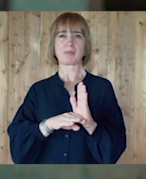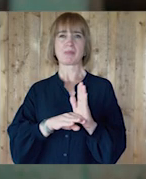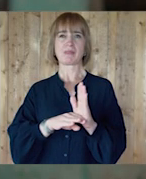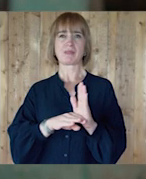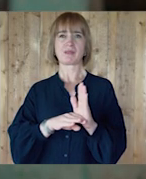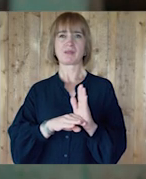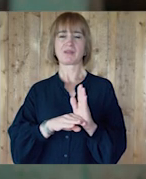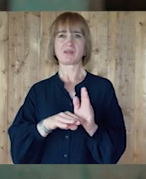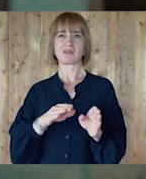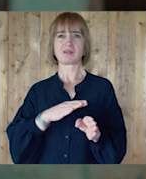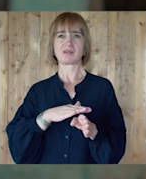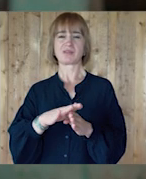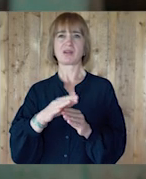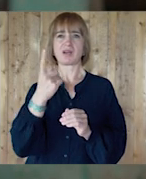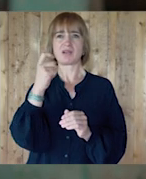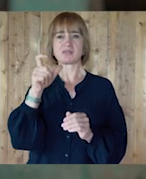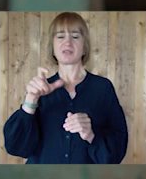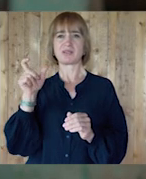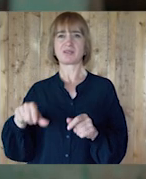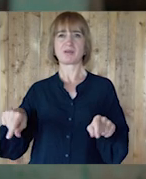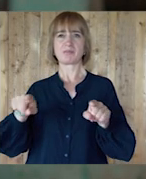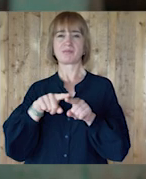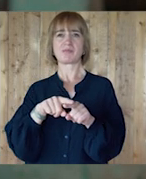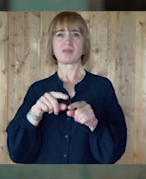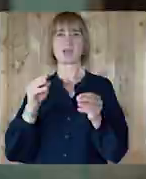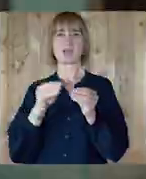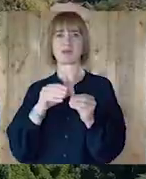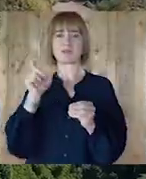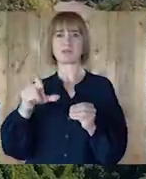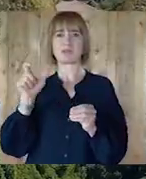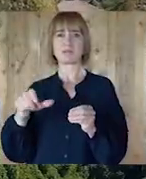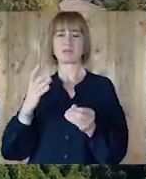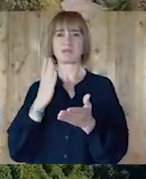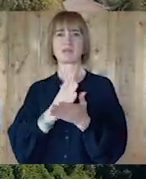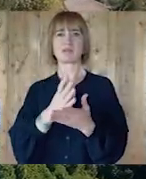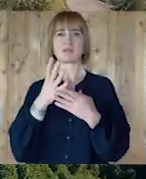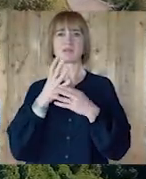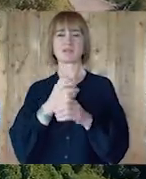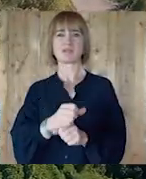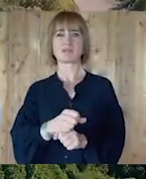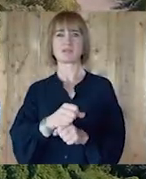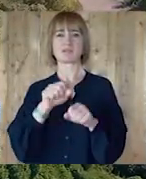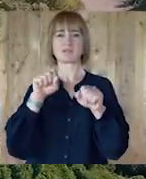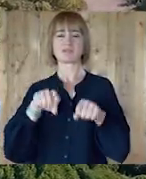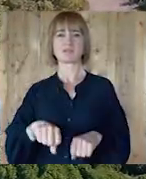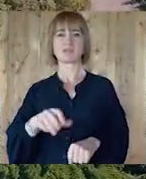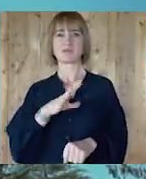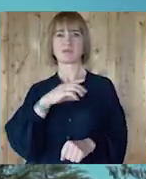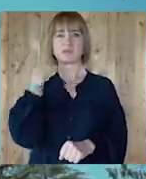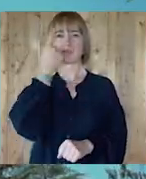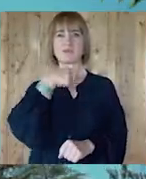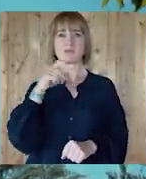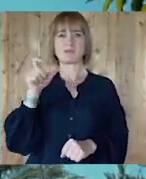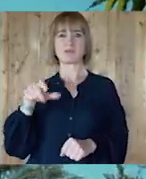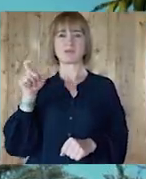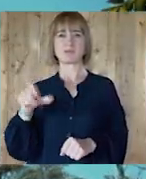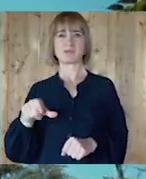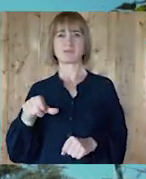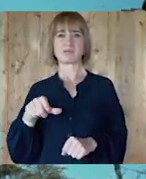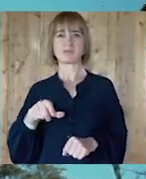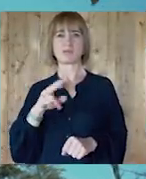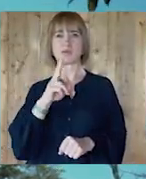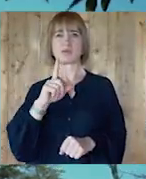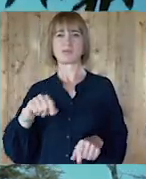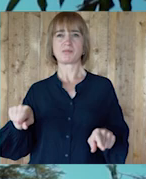ჩვენი ობიექტები წარმოდგენილია საქართველოს სხვადასხვა რეგიონებში. აჭარაში ჩვენთვის შუქურას პროექტი იყო პირველი პროექტი, რომელიც